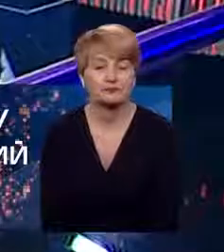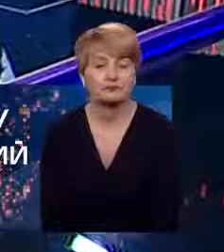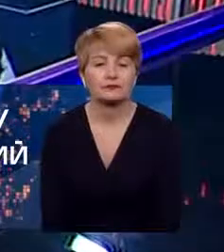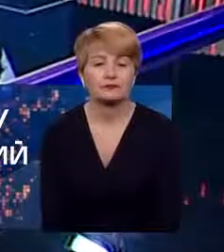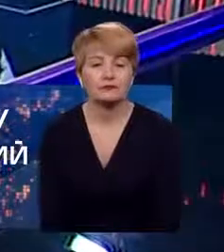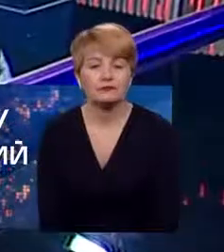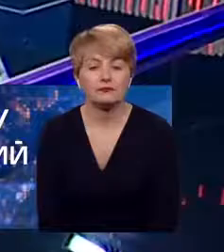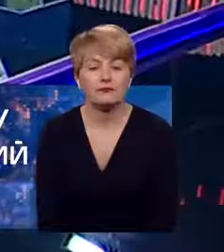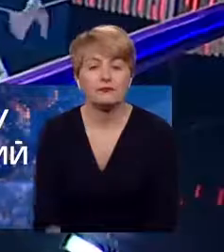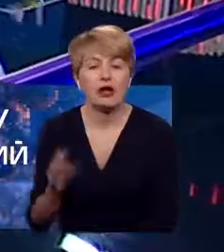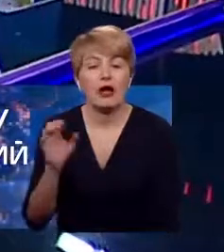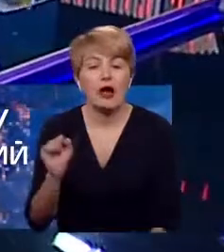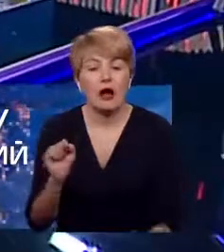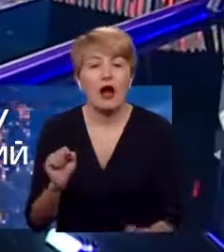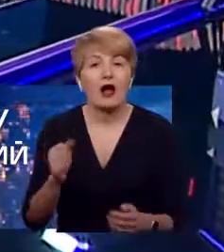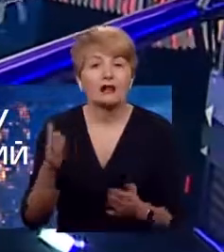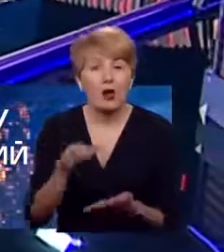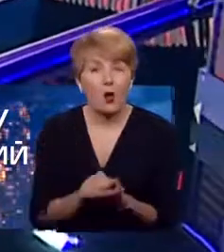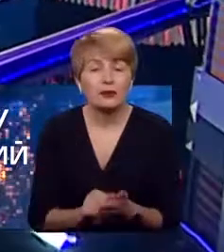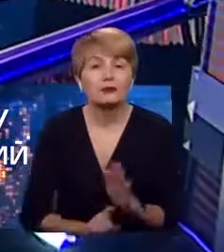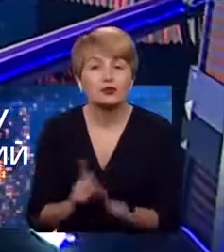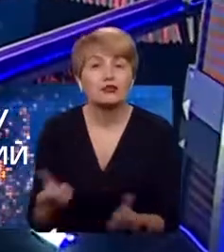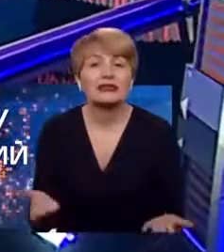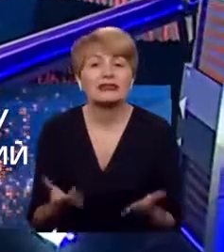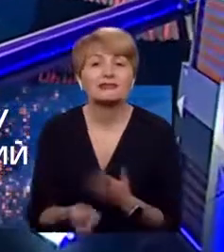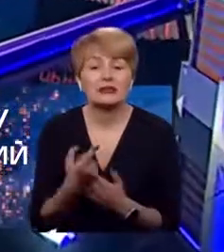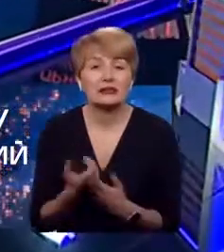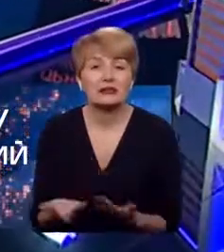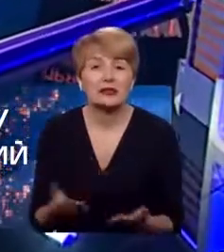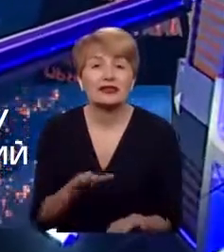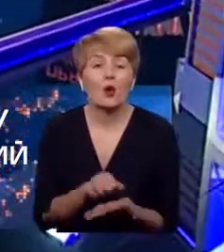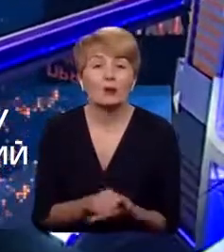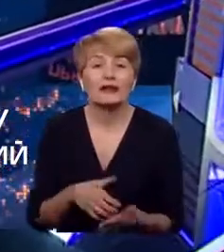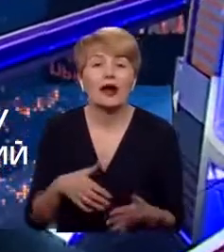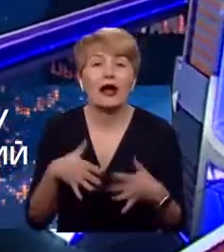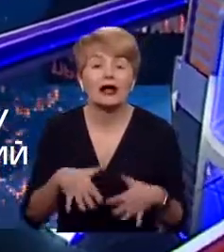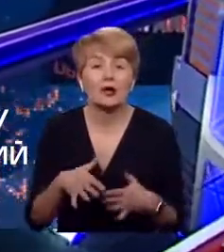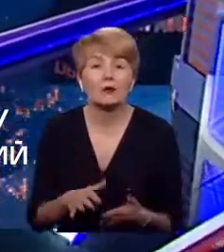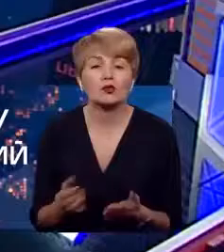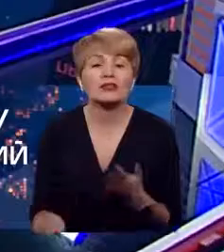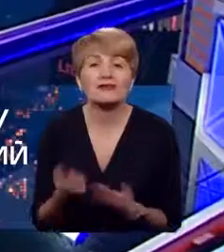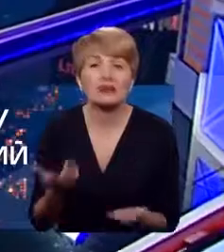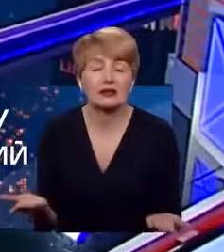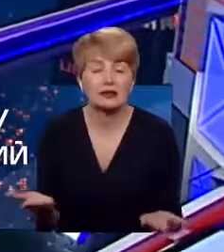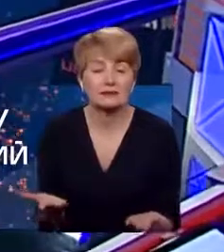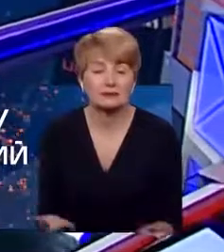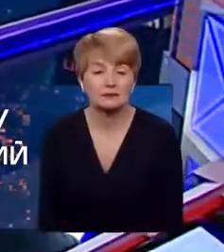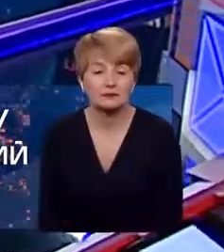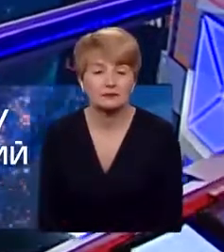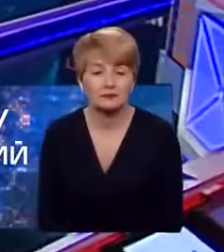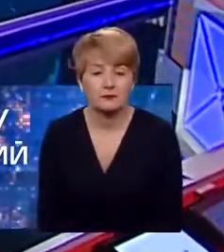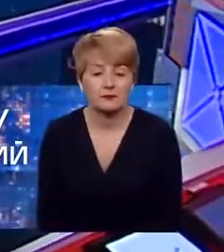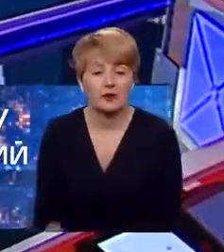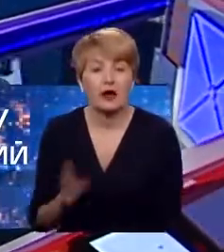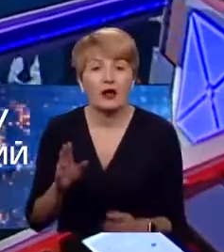Це база в Севастополі. А захоплення Криму почалось звідки? Захоплення Криму почалось звідки? Це як громадянин перебрав.